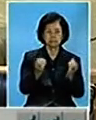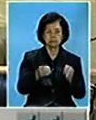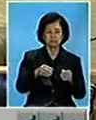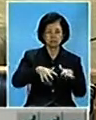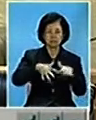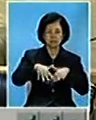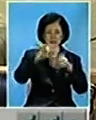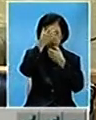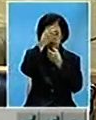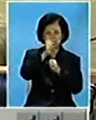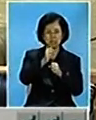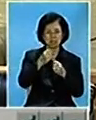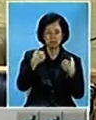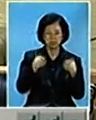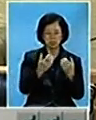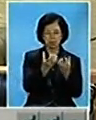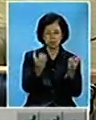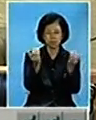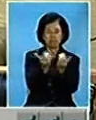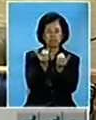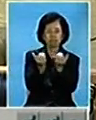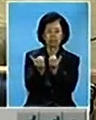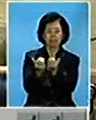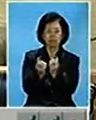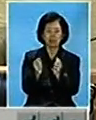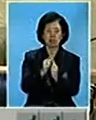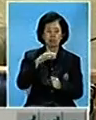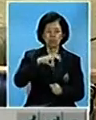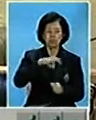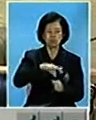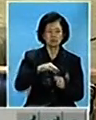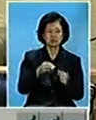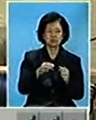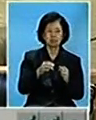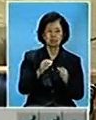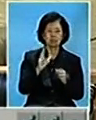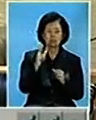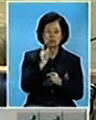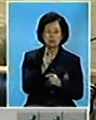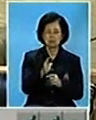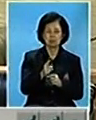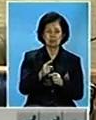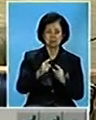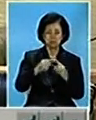นและมีผลกระทบต่อความรู้สึกและข้อเท็จจริงที่เกิดขึ้นในบ้านนี้เ